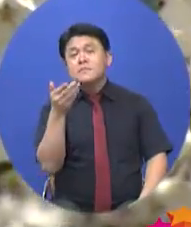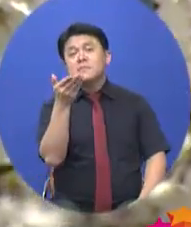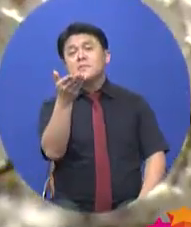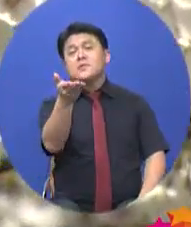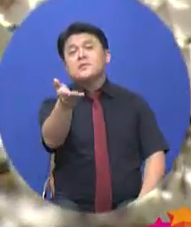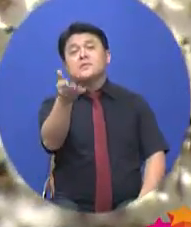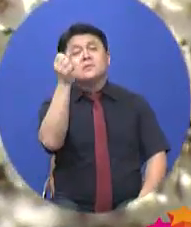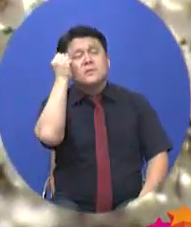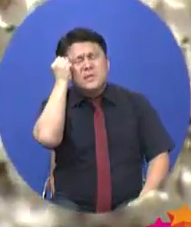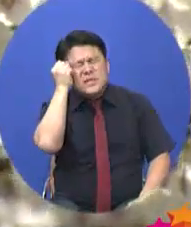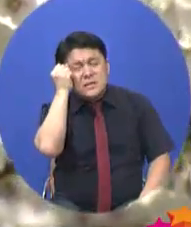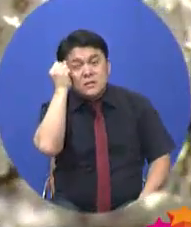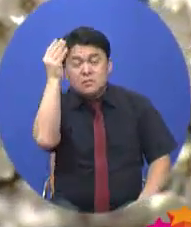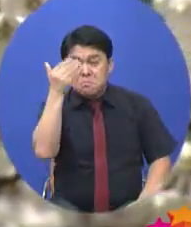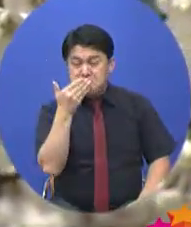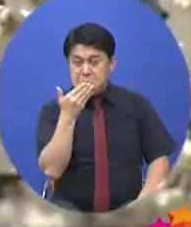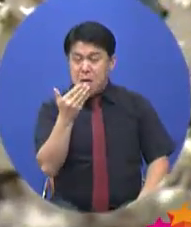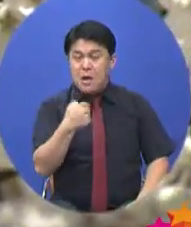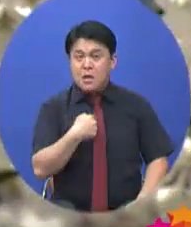너를